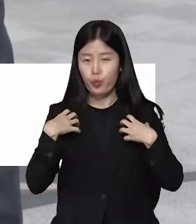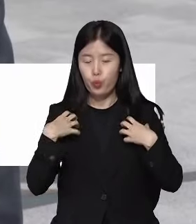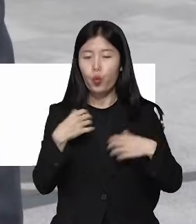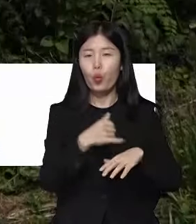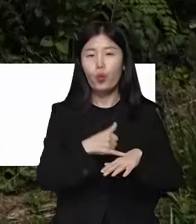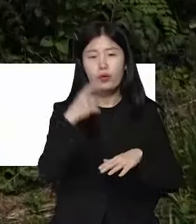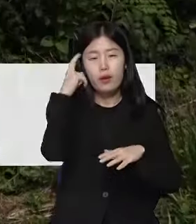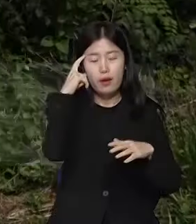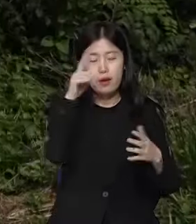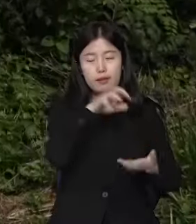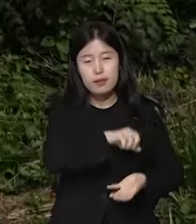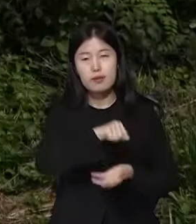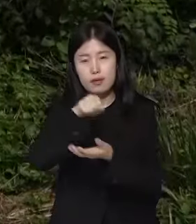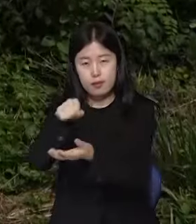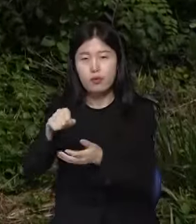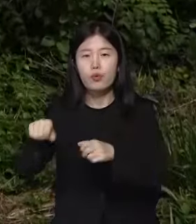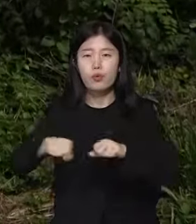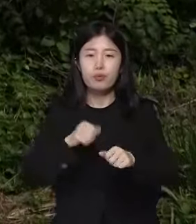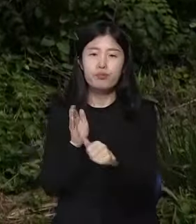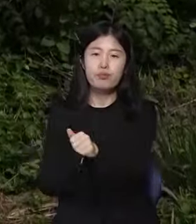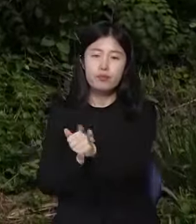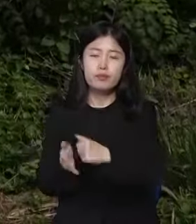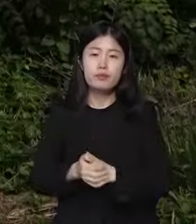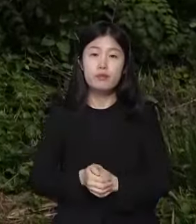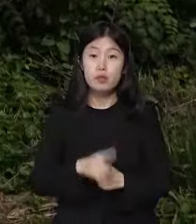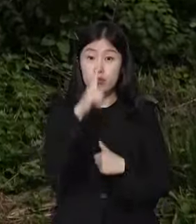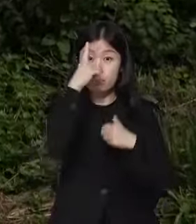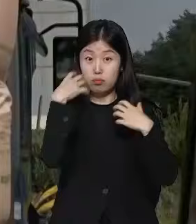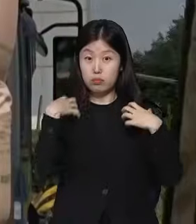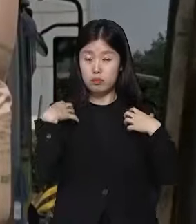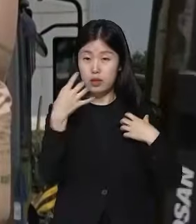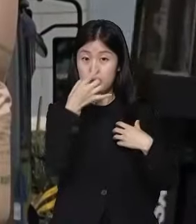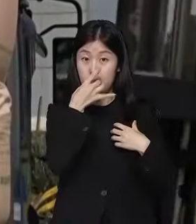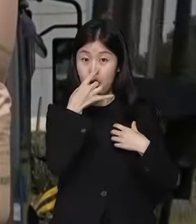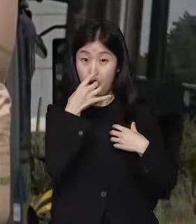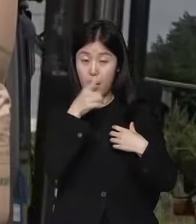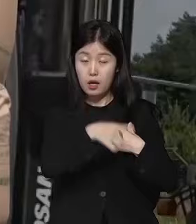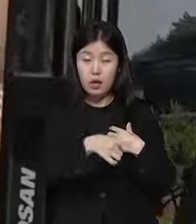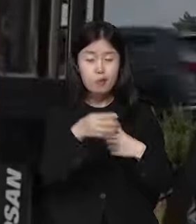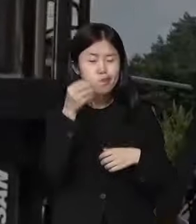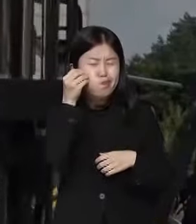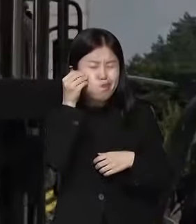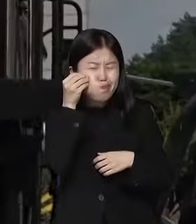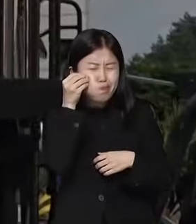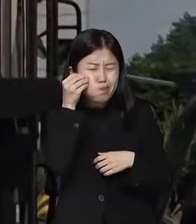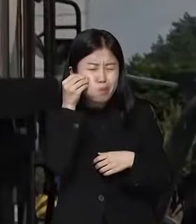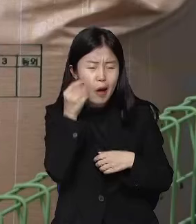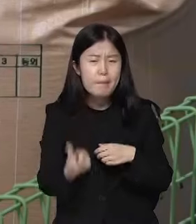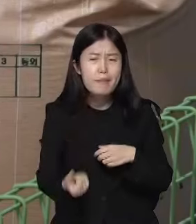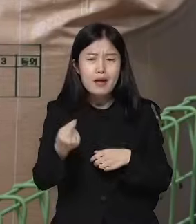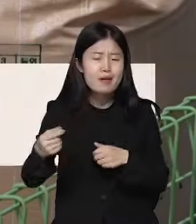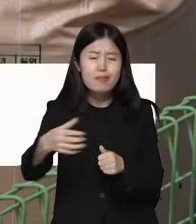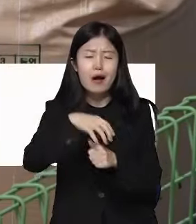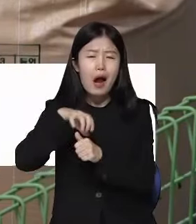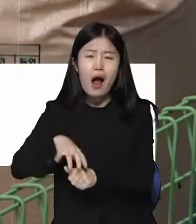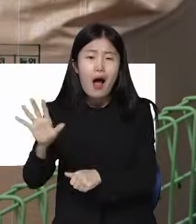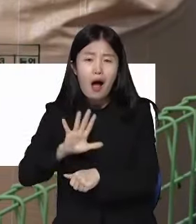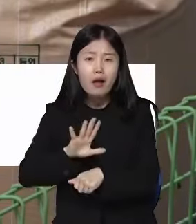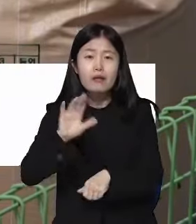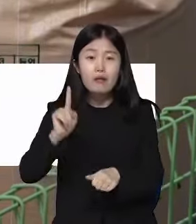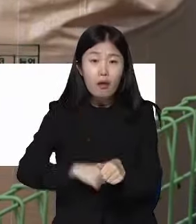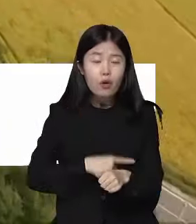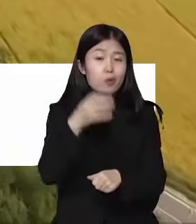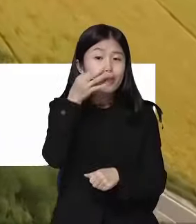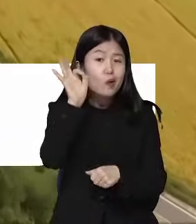받아주고. 정부가 재고 물량에 대해 시장 경기를 제때하지 않으면서 가격 하락세가 10개월 이상 이어지고